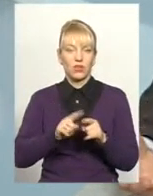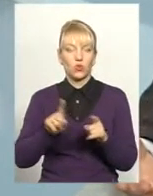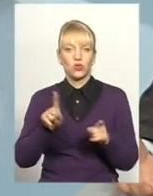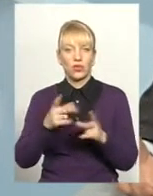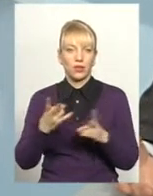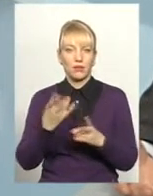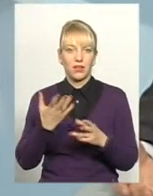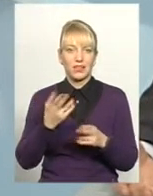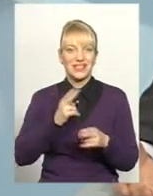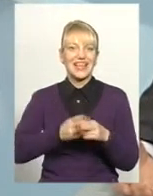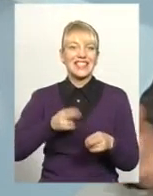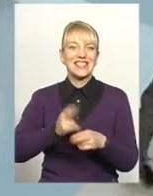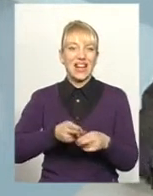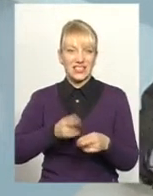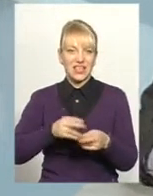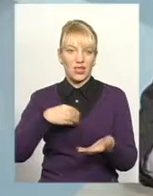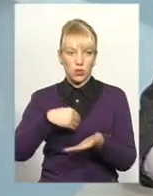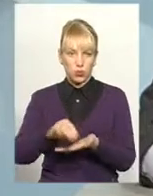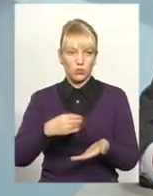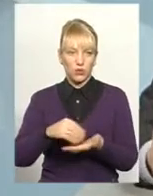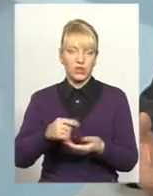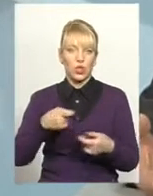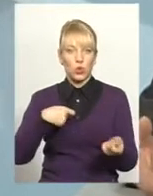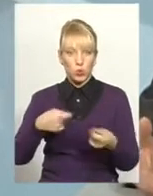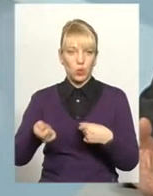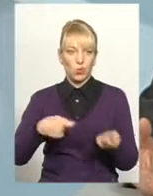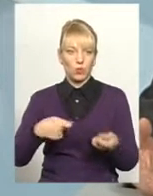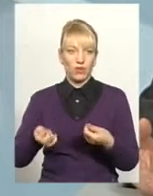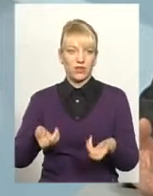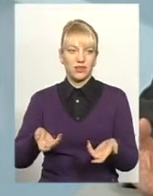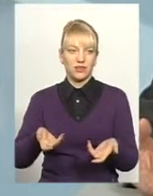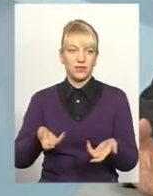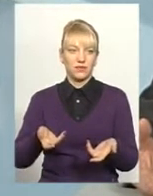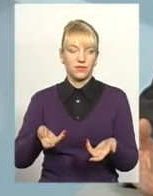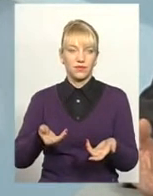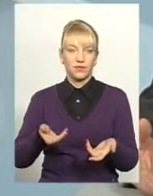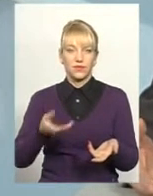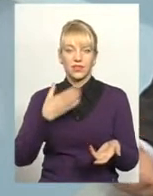якісь железяки купити, торгувати, скажімо, своєю